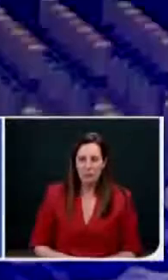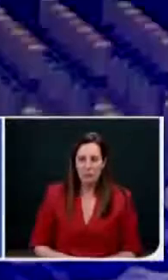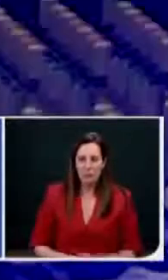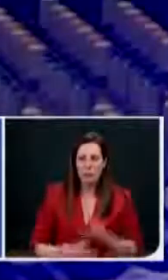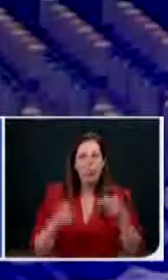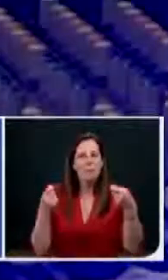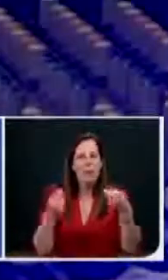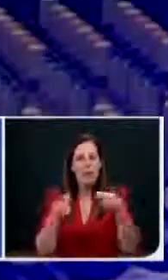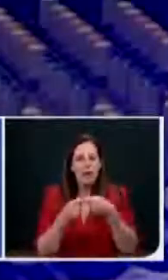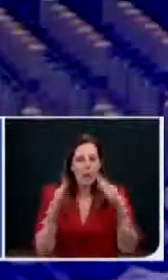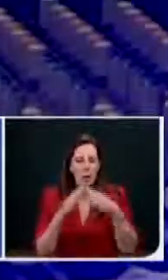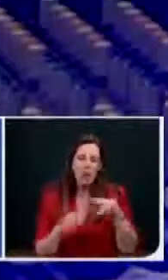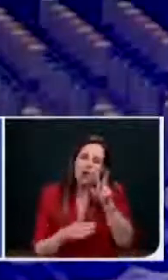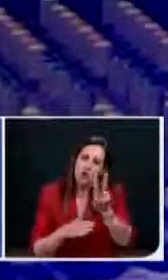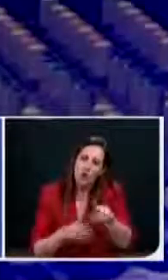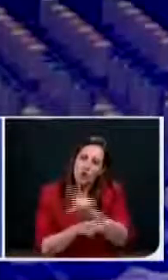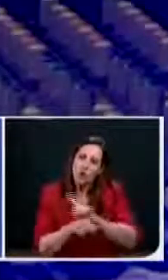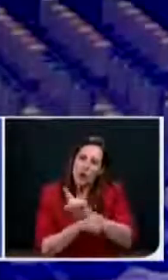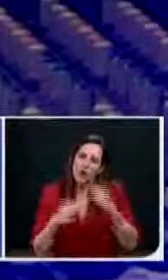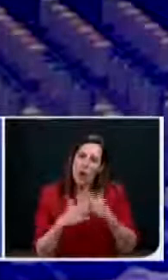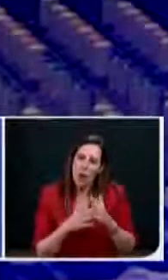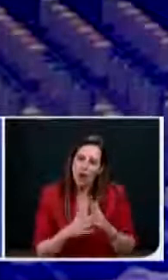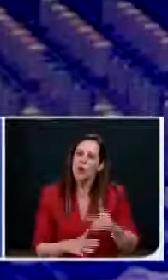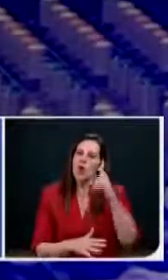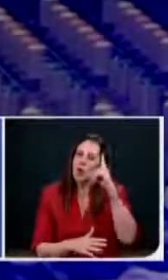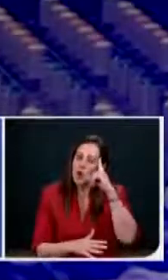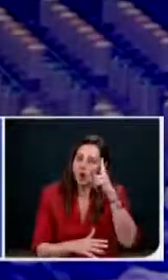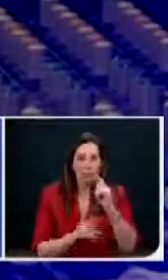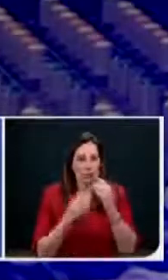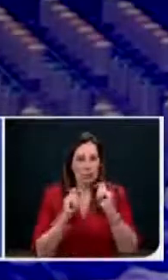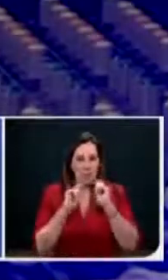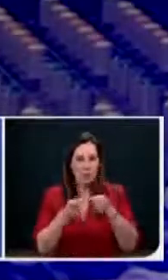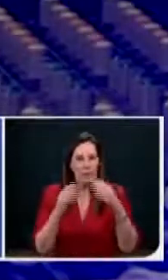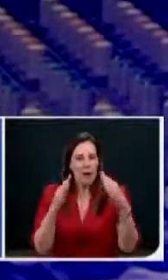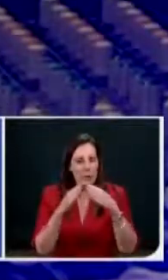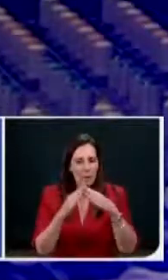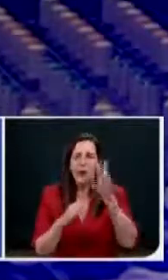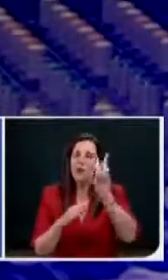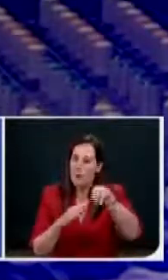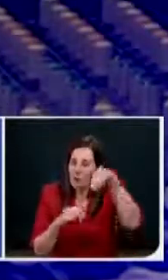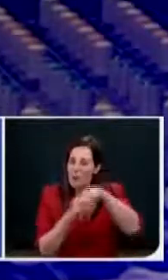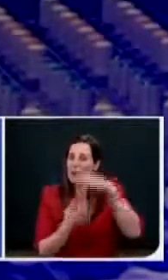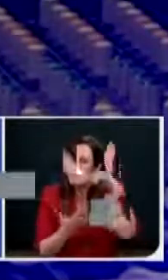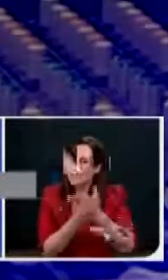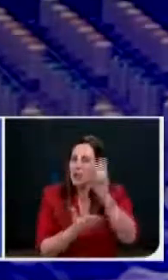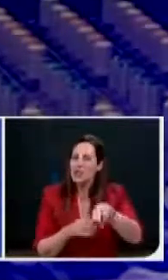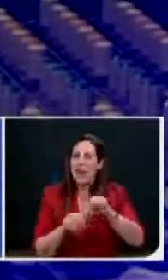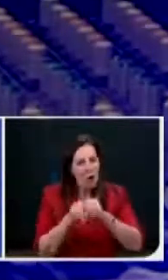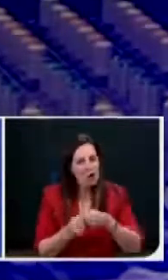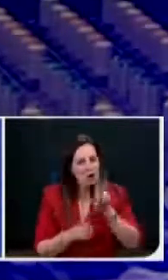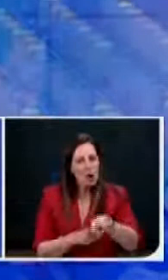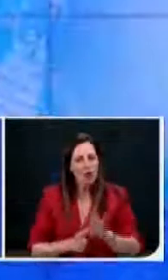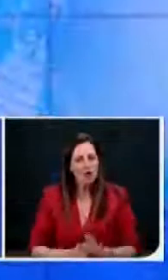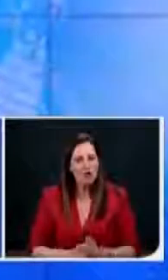בעניין של דירות, יש תקופת בדק. יודעים שנמסרים דירות ונמסרות דירות עם